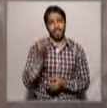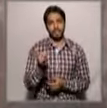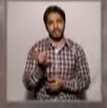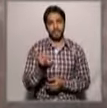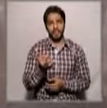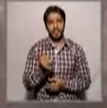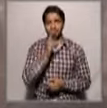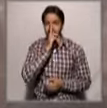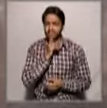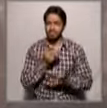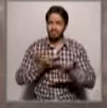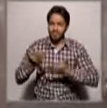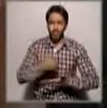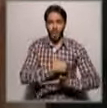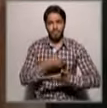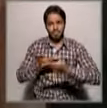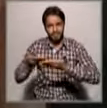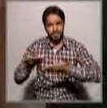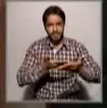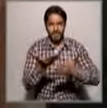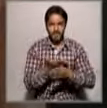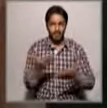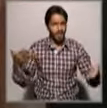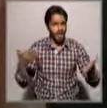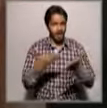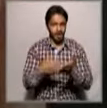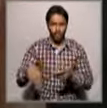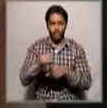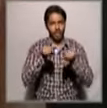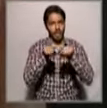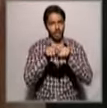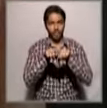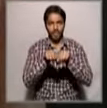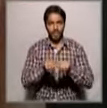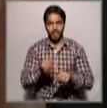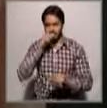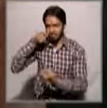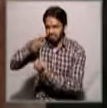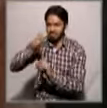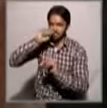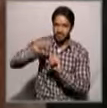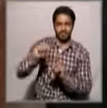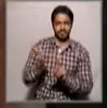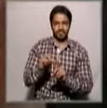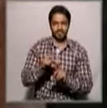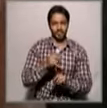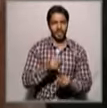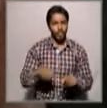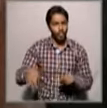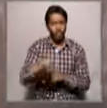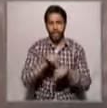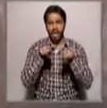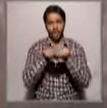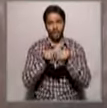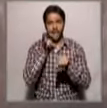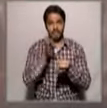الرحم تتدخل برضو. أنبغي هم هناك العادات العرفية بتعمد إلى الحكيم. الحل الأول ده أخوكي وأنت أخته، فلازم مسألة تمشي